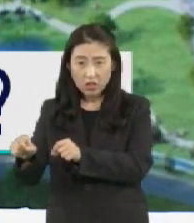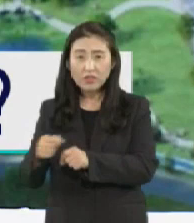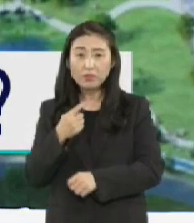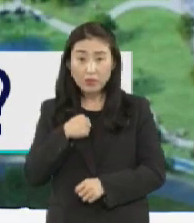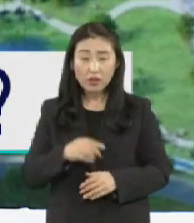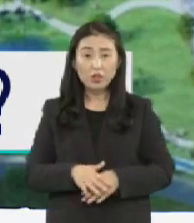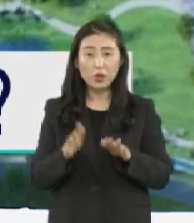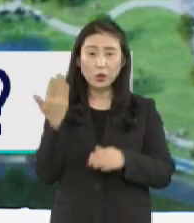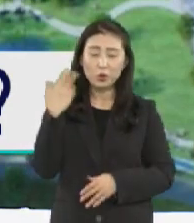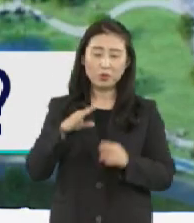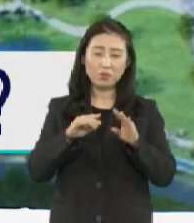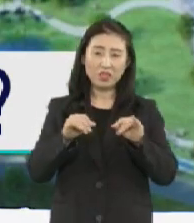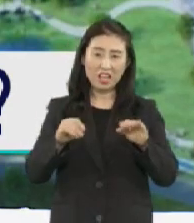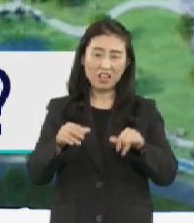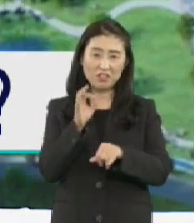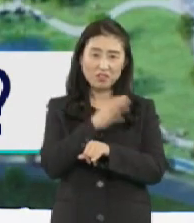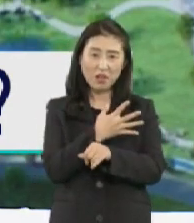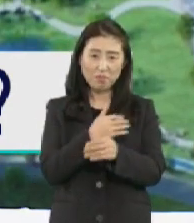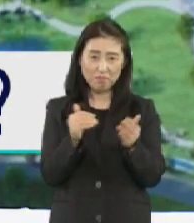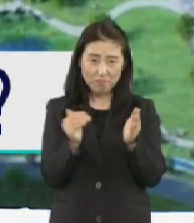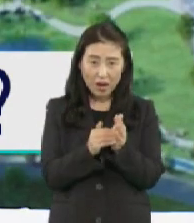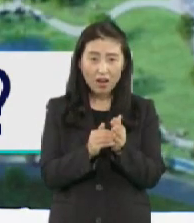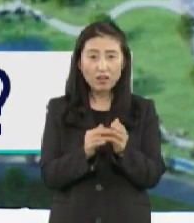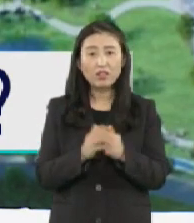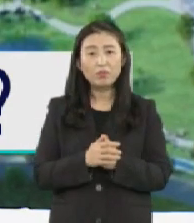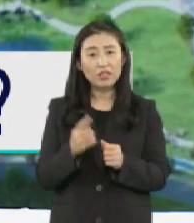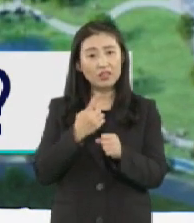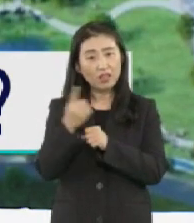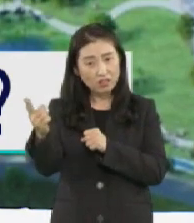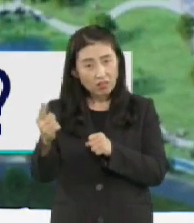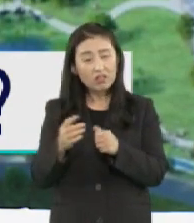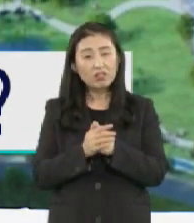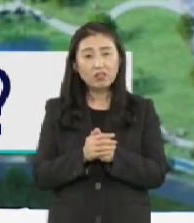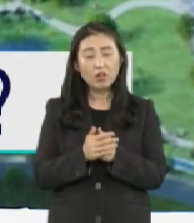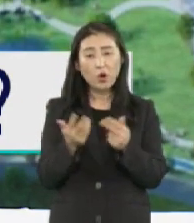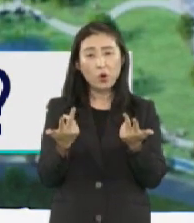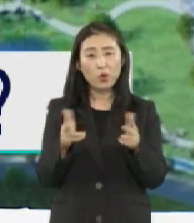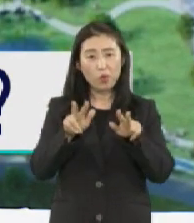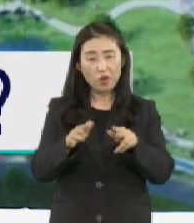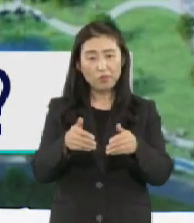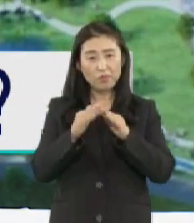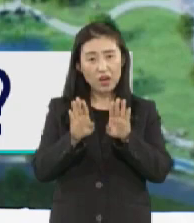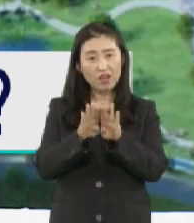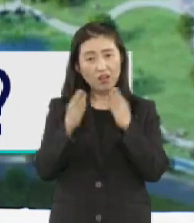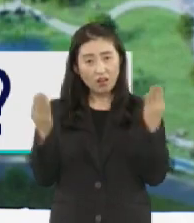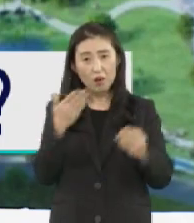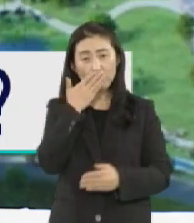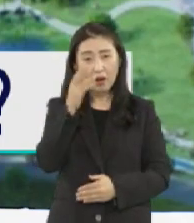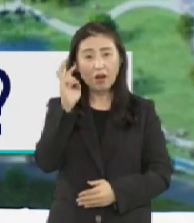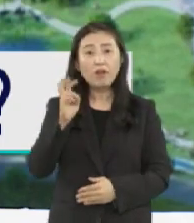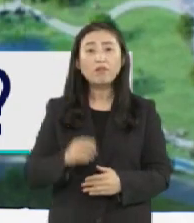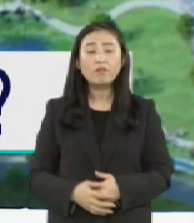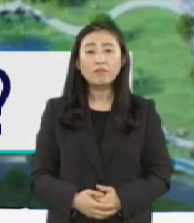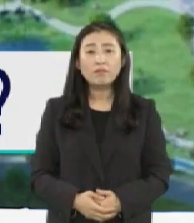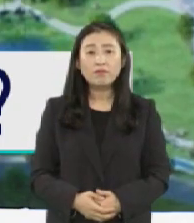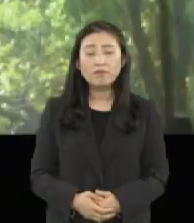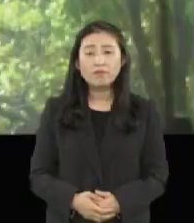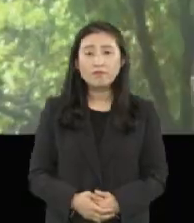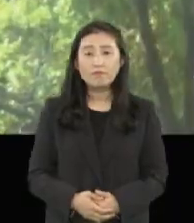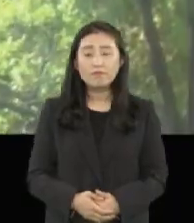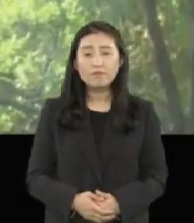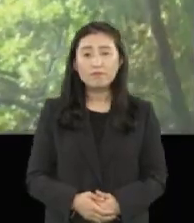못했었는데 최근 부지 메이비 완료되면서 이르면 내년 문을 열 수 있을 전망입니다 조 회원 기자의 보도입니다